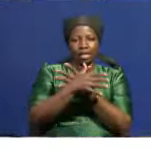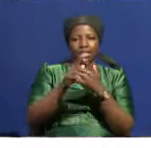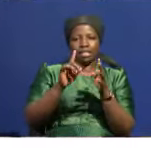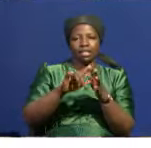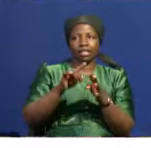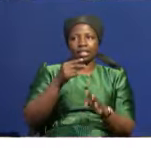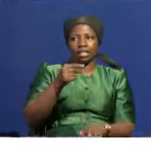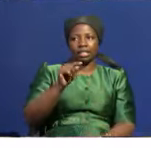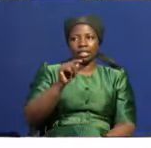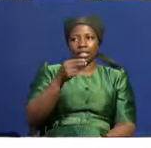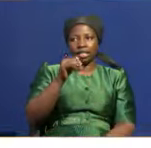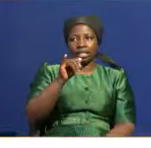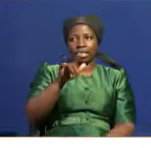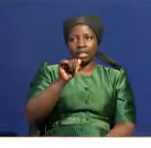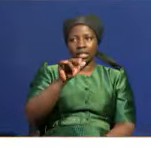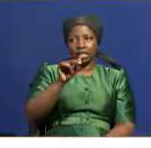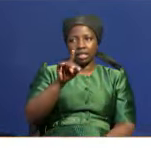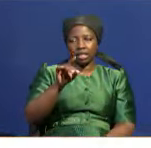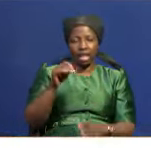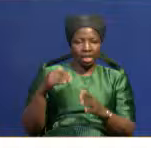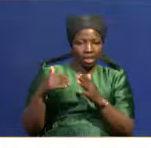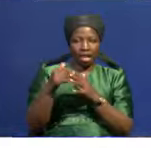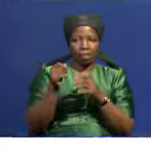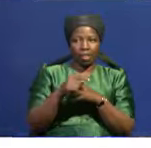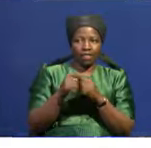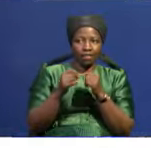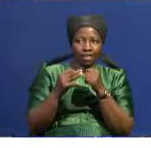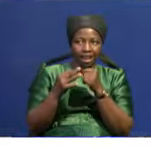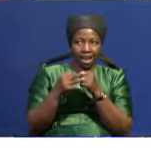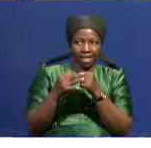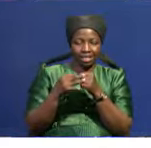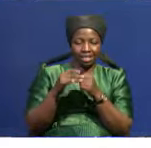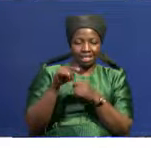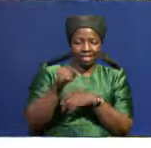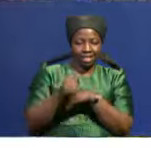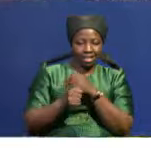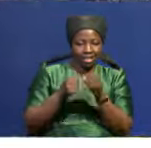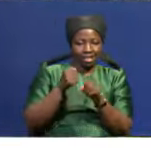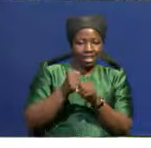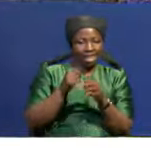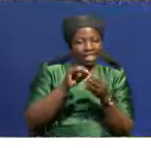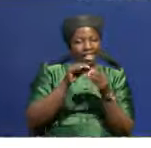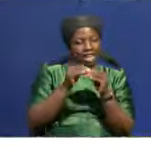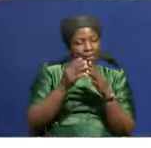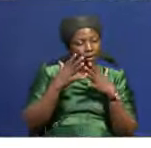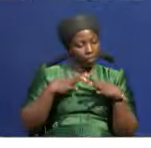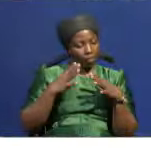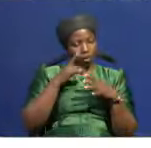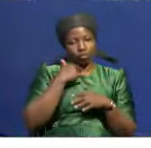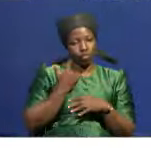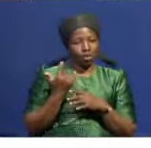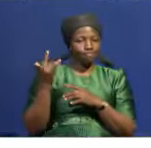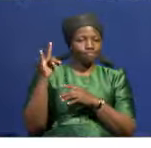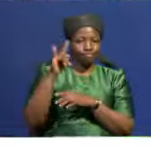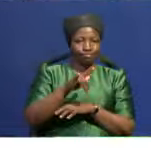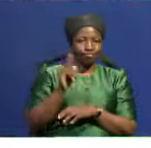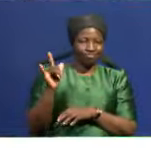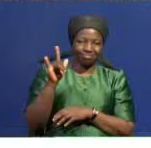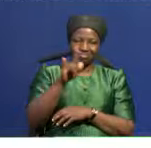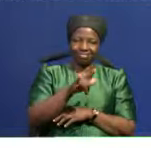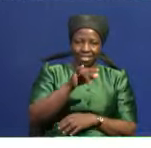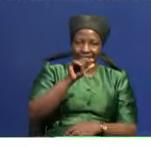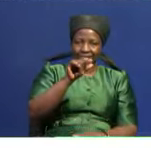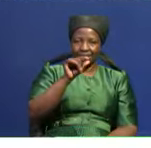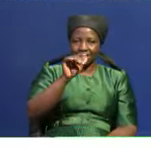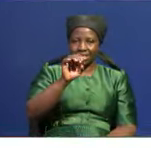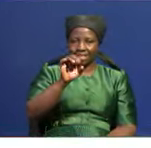Kufikia Agosti 12 mwaka huu, idadi ya watu wanaoingia na kutoka katika bandari ya uwanja wa ndege wa Georgia